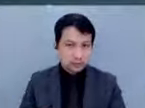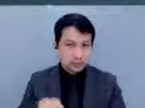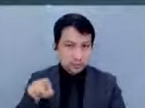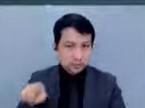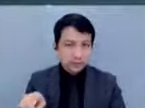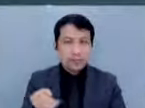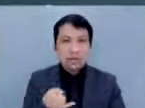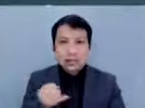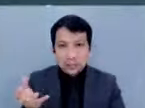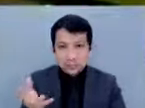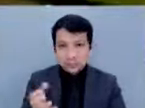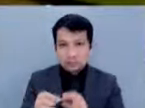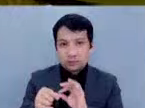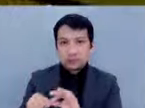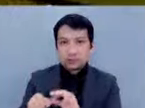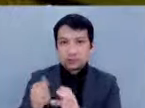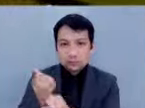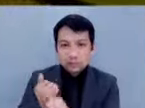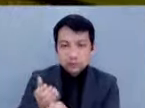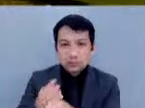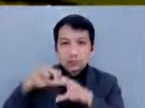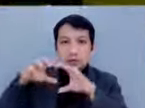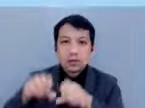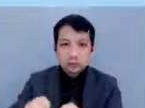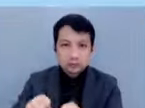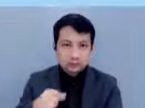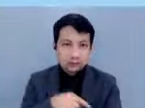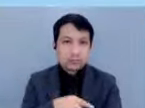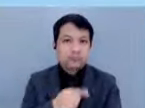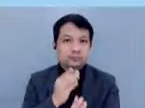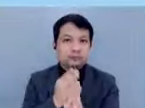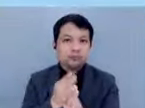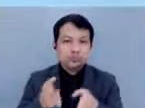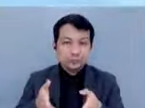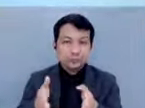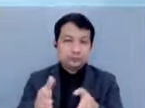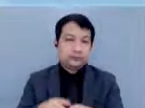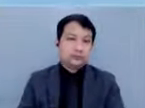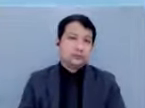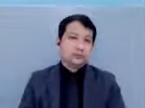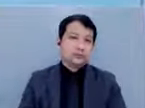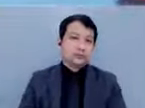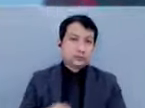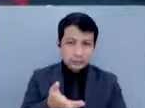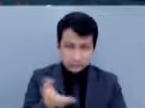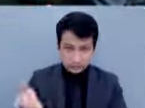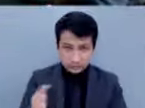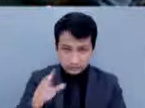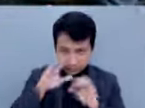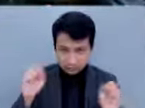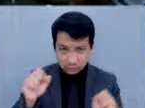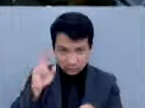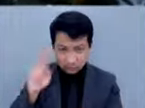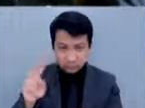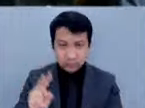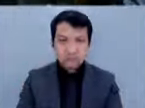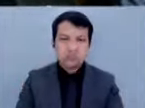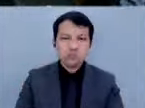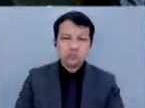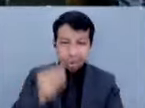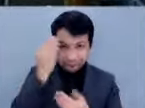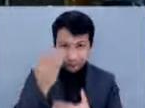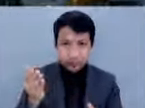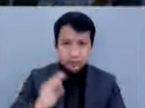sasakyang pagmamayari ng gobyerno ang nahuling dumaraan sa busway. Kaya naman, muling nagpaalala si Pangulong Bongbong Marcos sa mga nagahari-harian